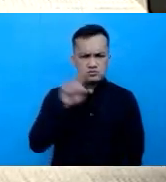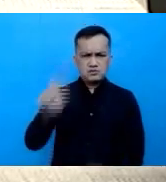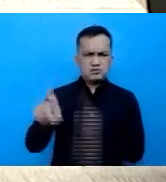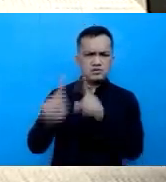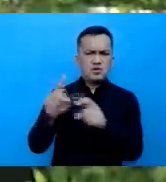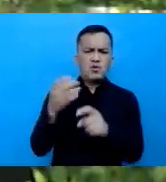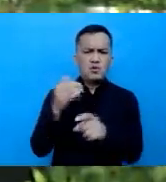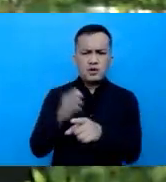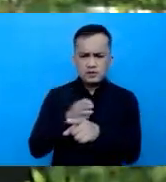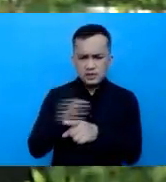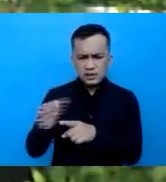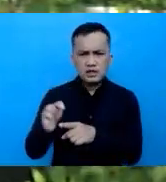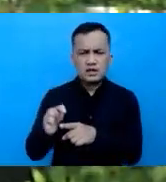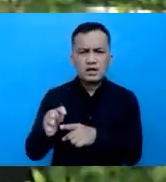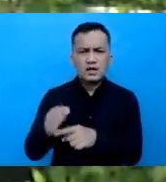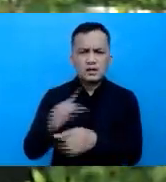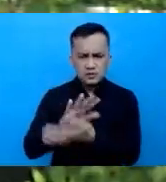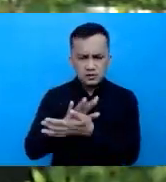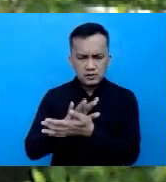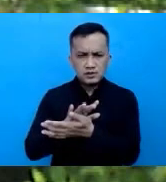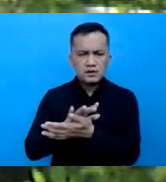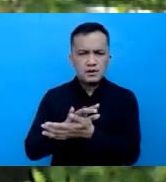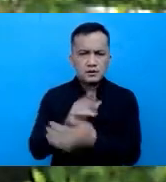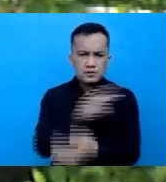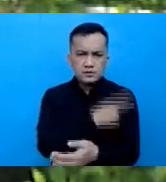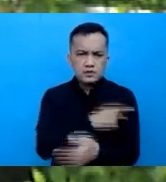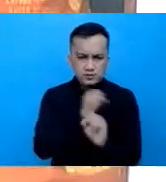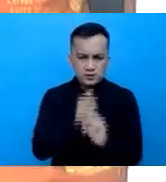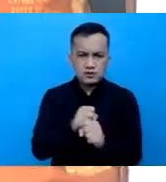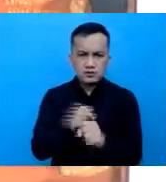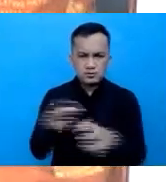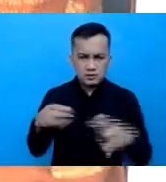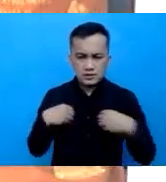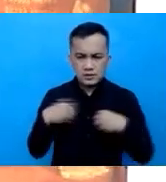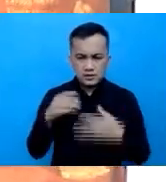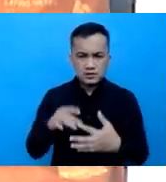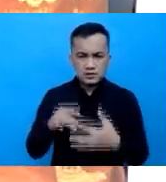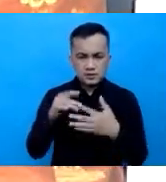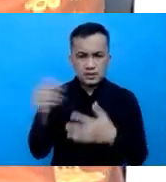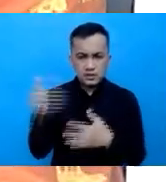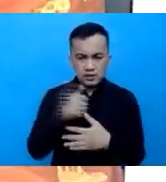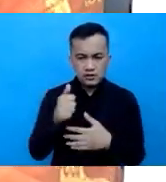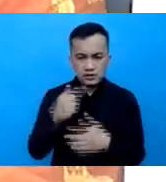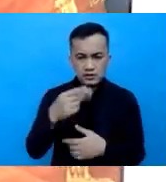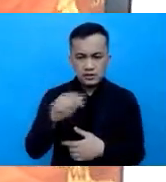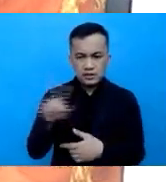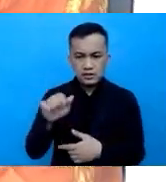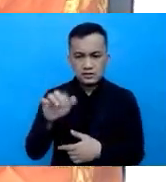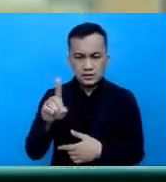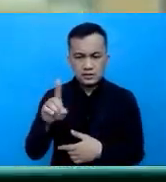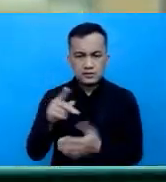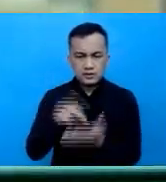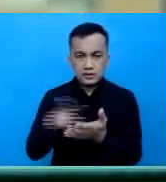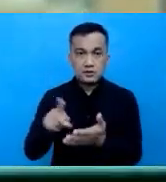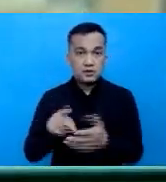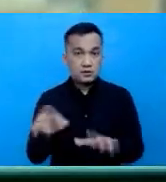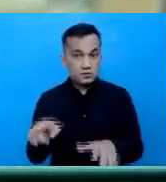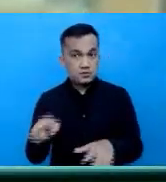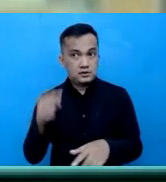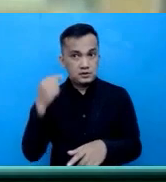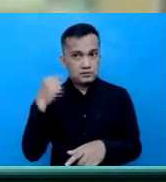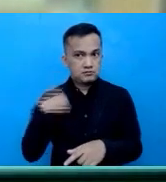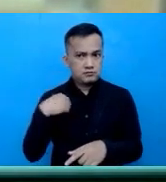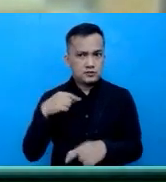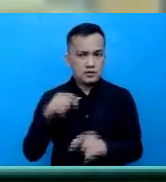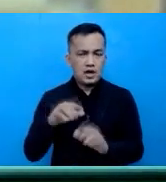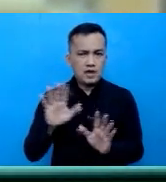lang sa COVID patients ang pwedeng tumanggap ng special allowances at hazard pay? We don't want to play God. We are assuming, and my